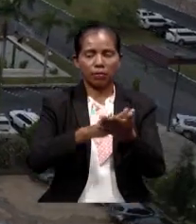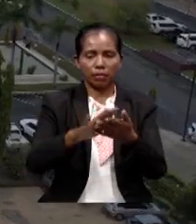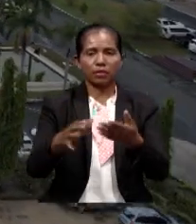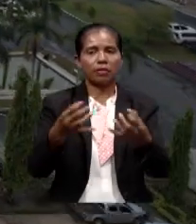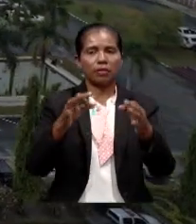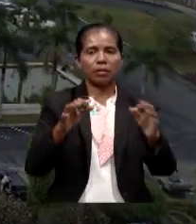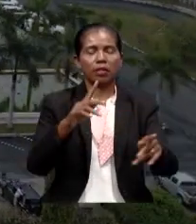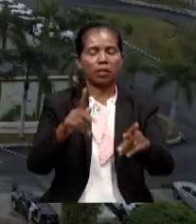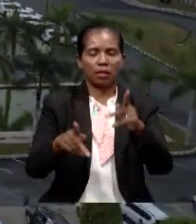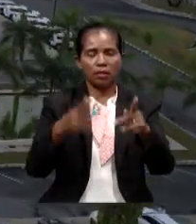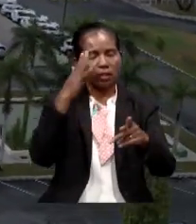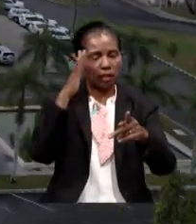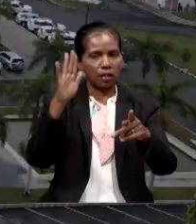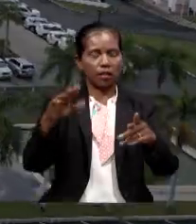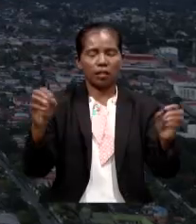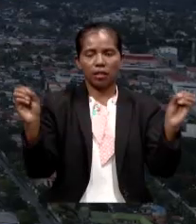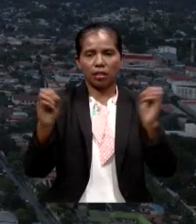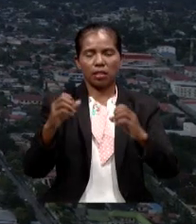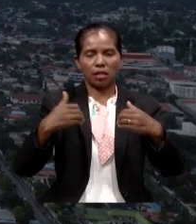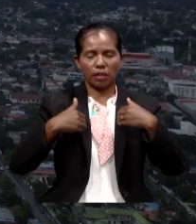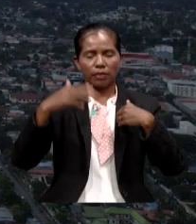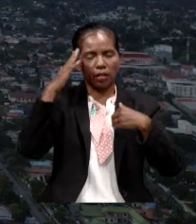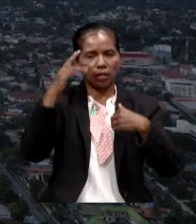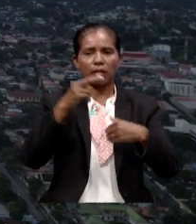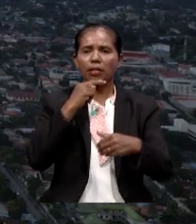ema desconhecido nebe la iha consciência